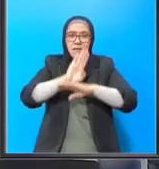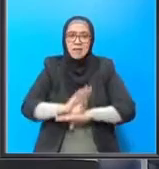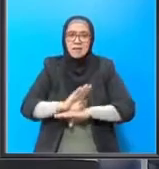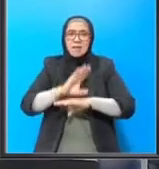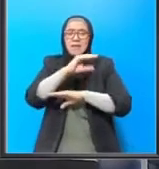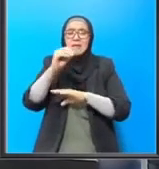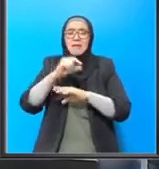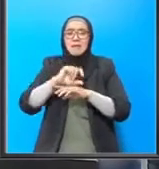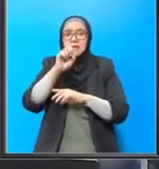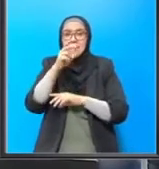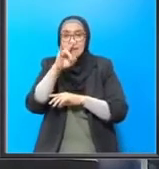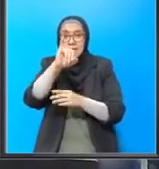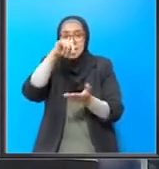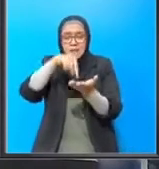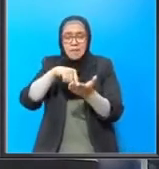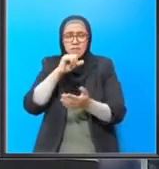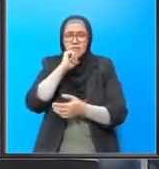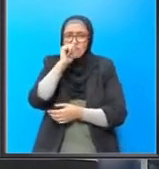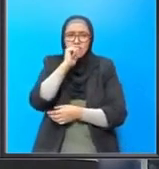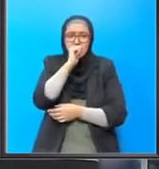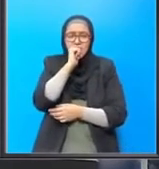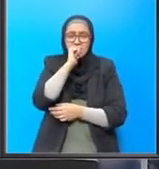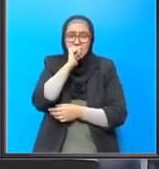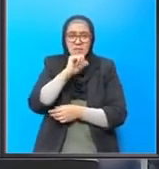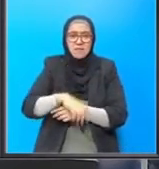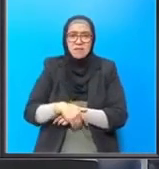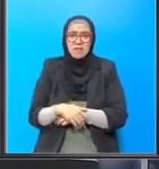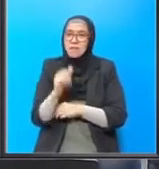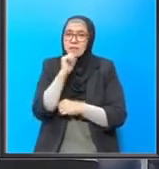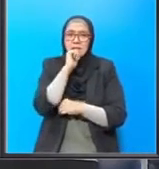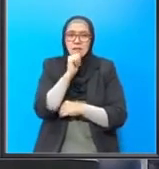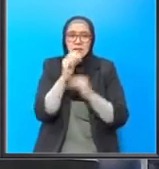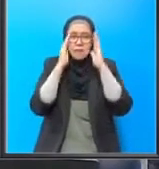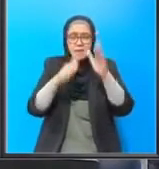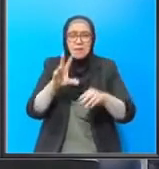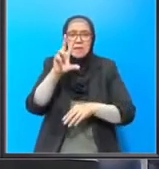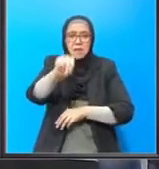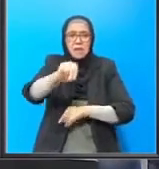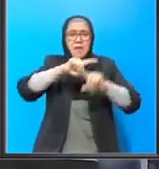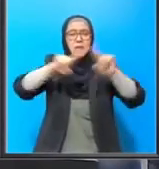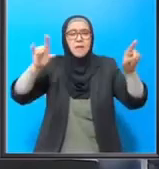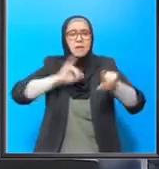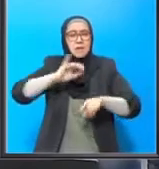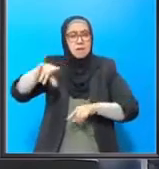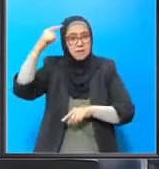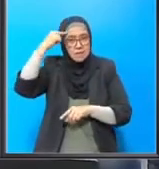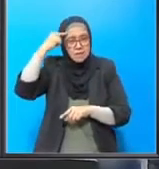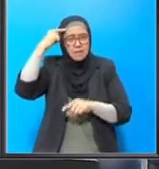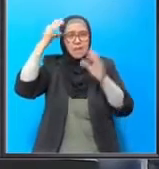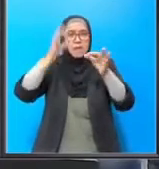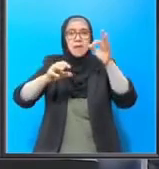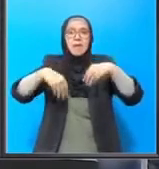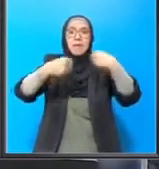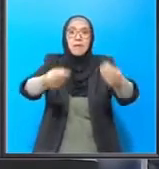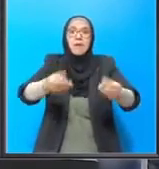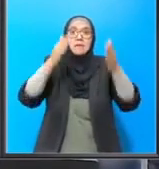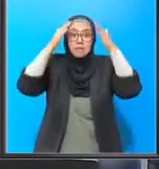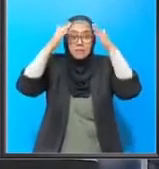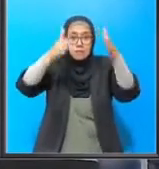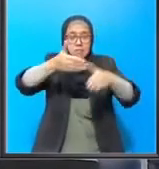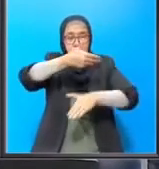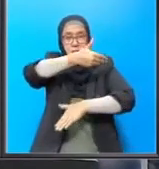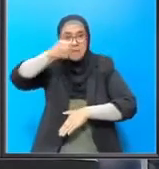dan kesenian ini bukan tidak ada foto namun saya kira Kalau diberi fokus yang lebih baik dan